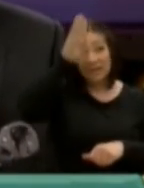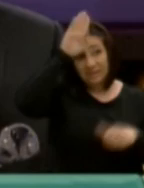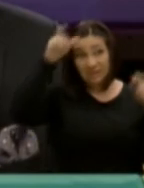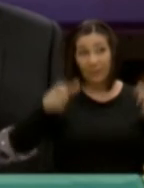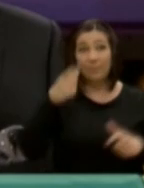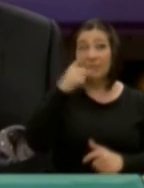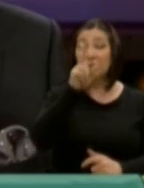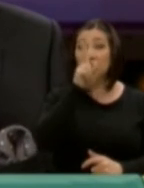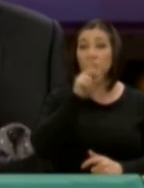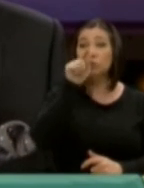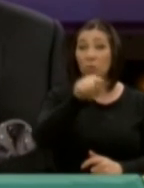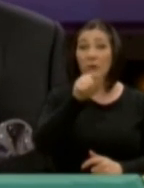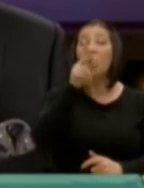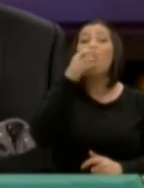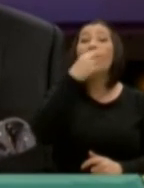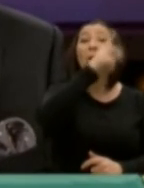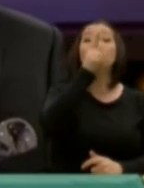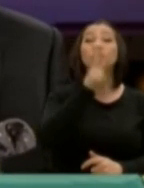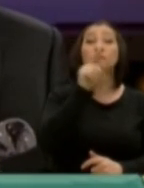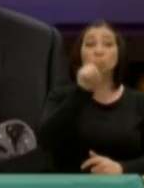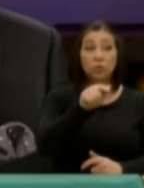İstanbul'da 1200 nokta, Ankara'da 300 nokta,